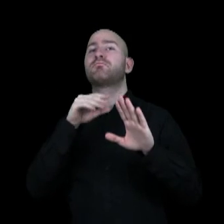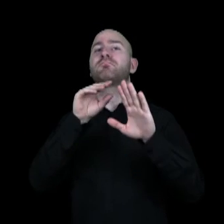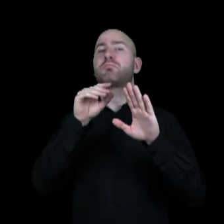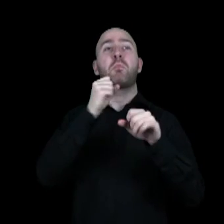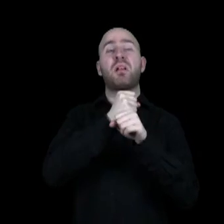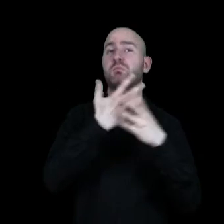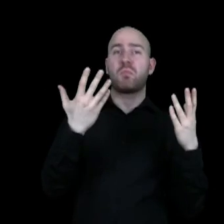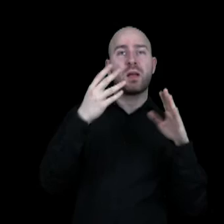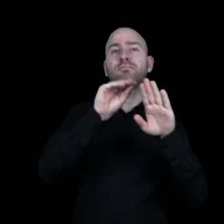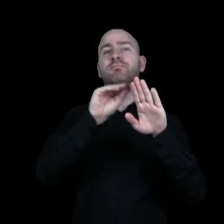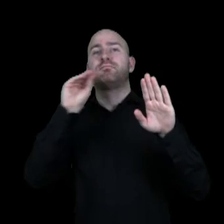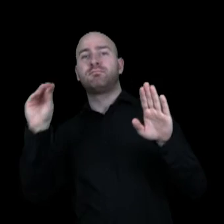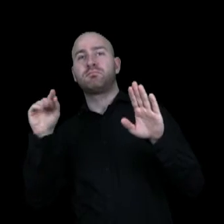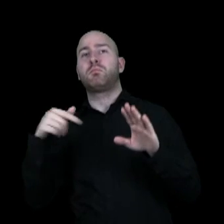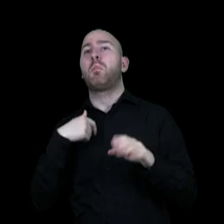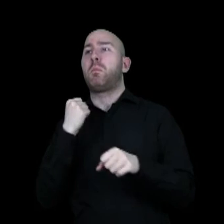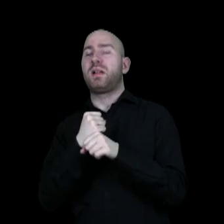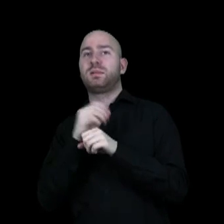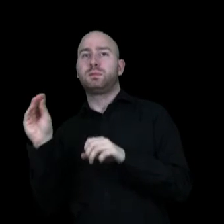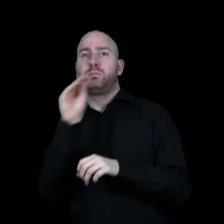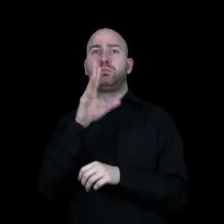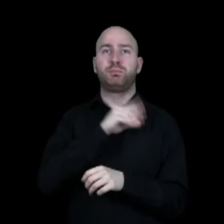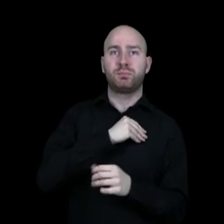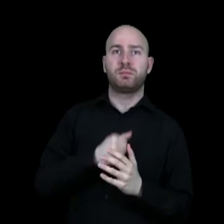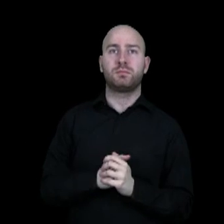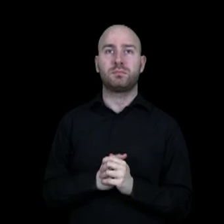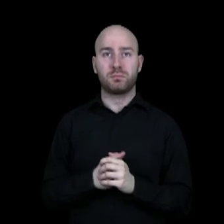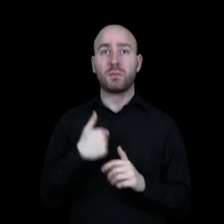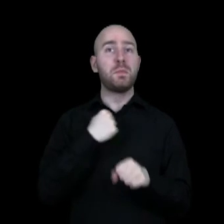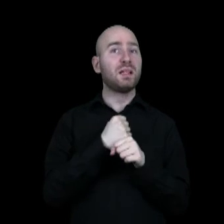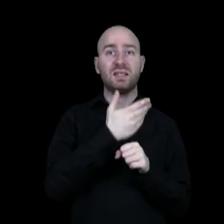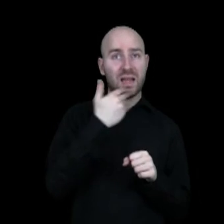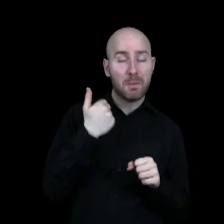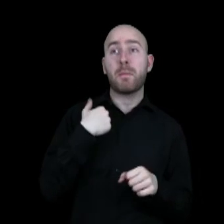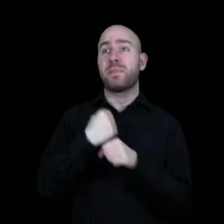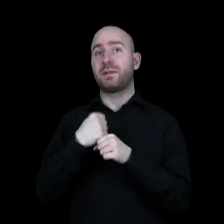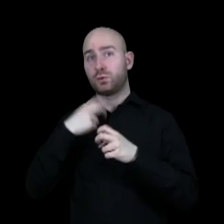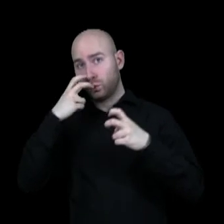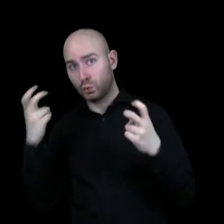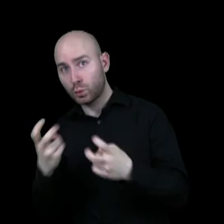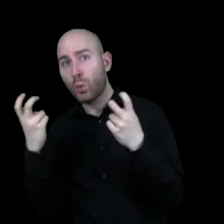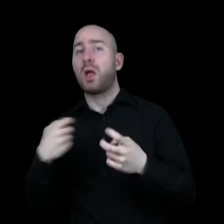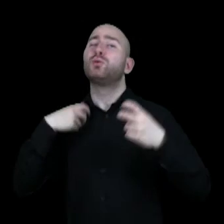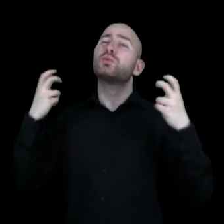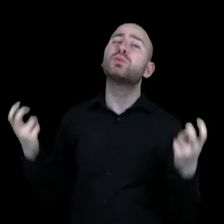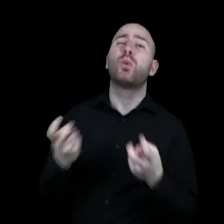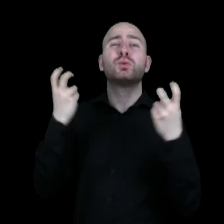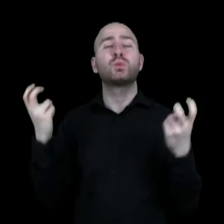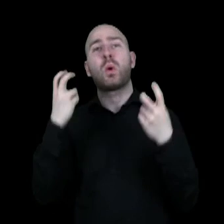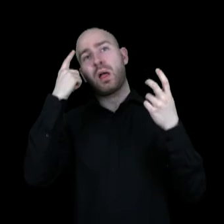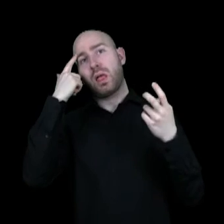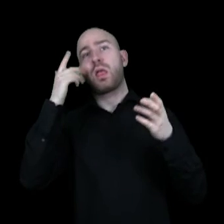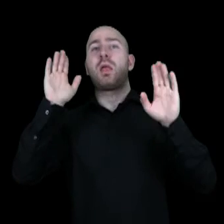pracy ale i szukam więc siedzę tutaj należę do siły roboczej nie Jestem zatrudniony ale szukam pracy Po